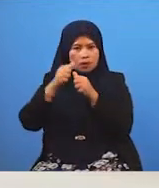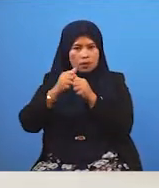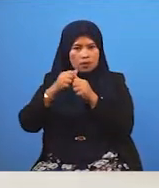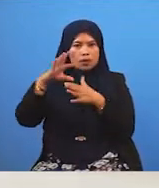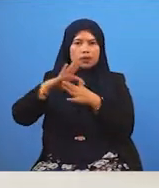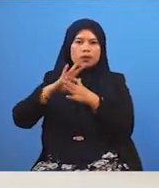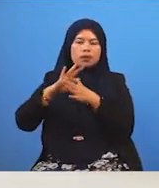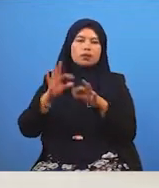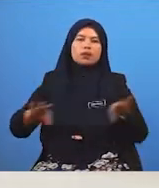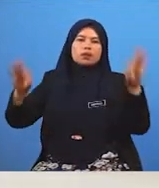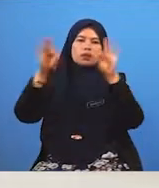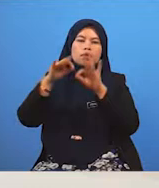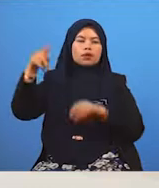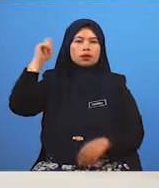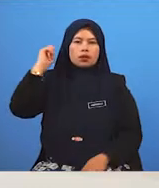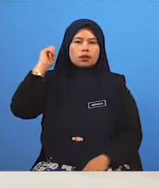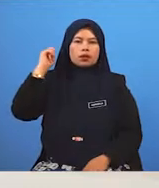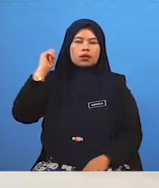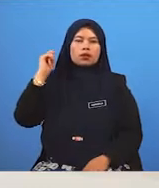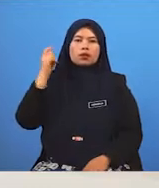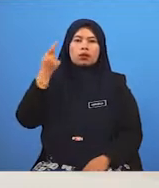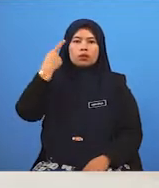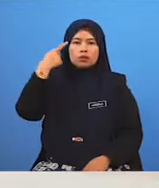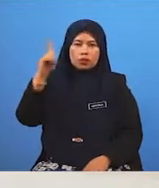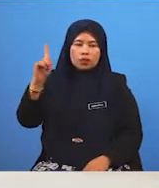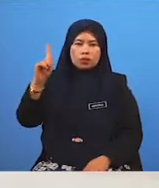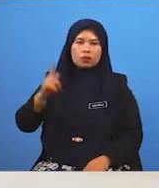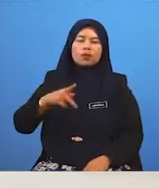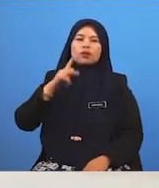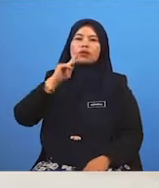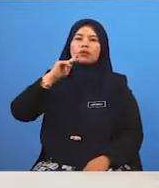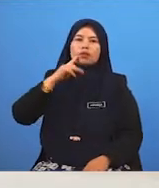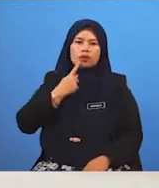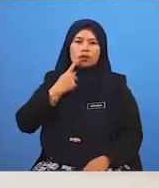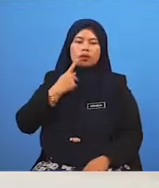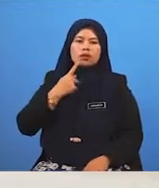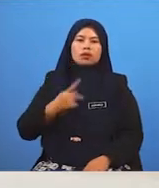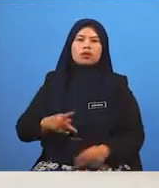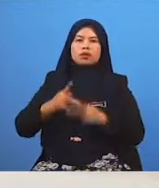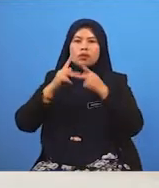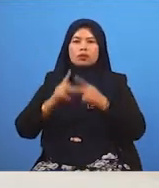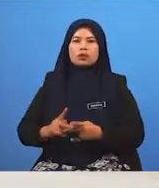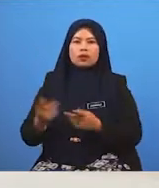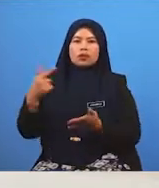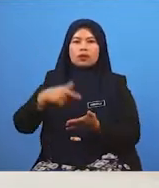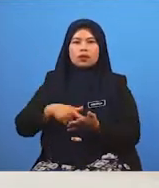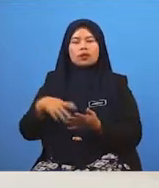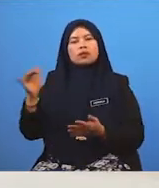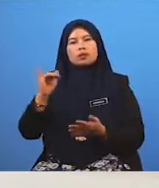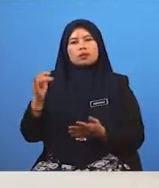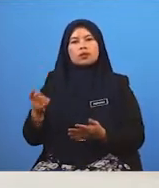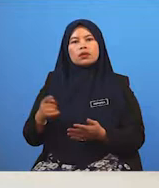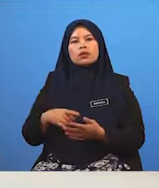kita sebentar tadi. Bagi mengukuhkan lagi tahap penguasaan tajuk hari ini, mari kita sama-sama menjawab